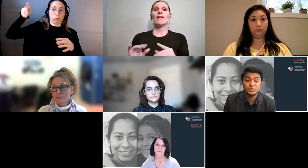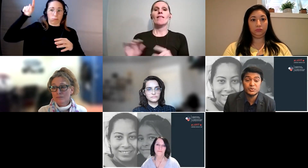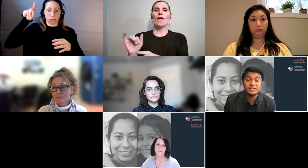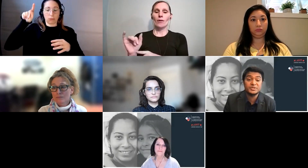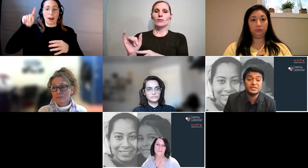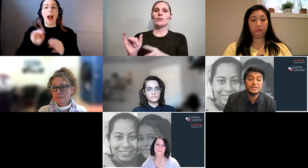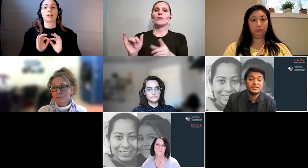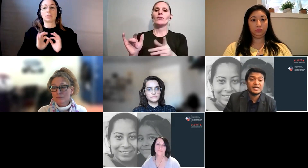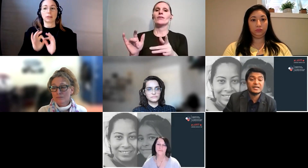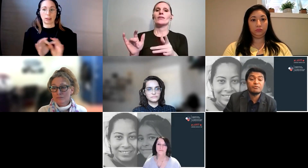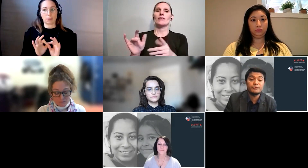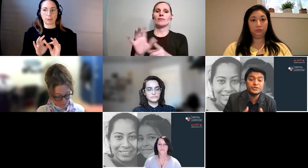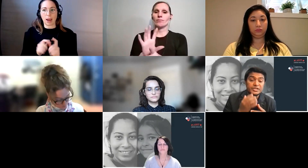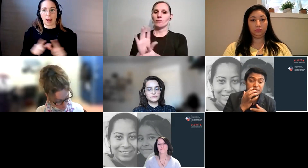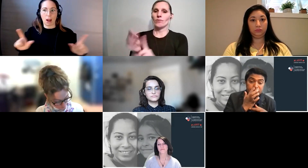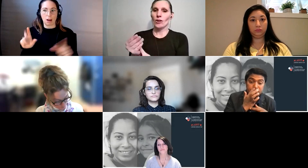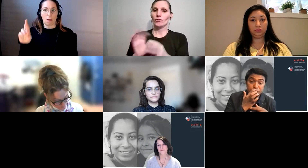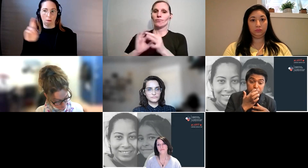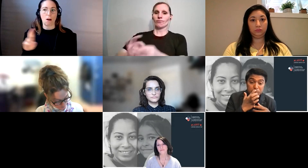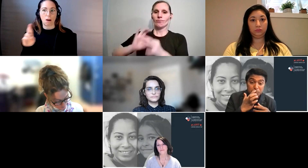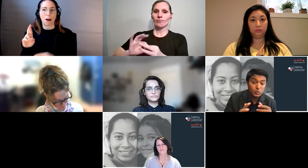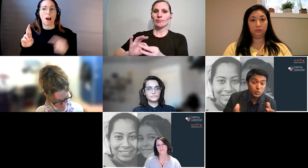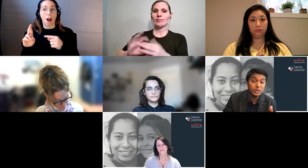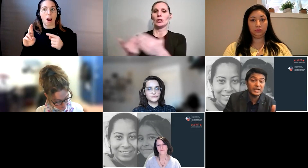l'interprétation Rohingya, c'est une façon